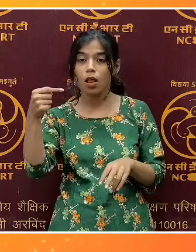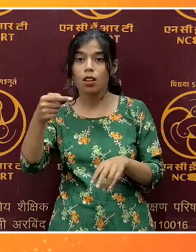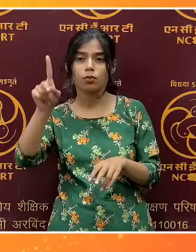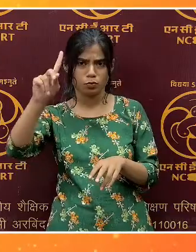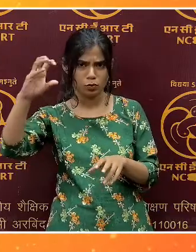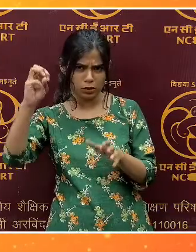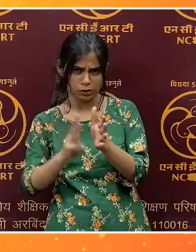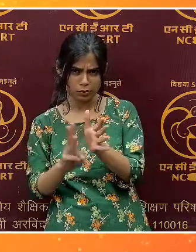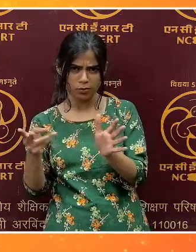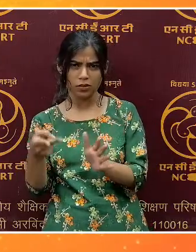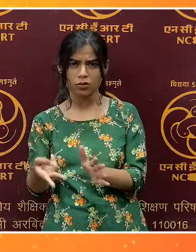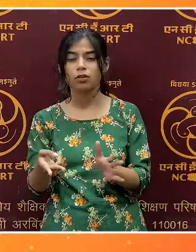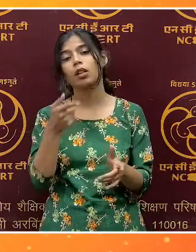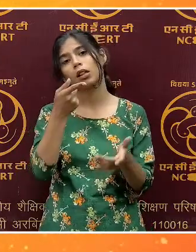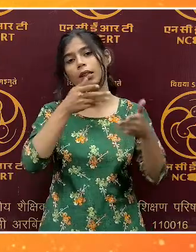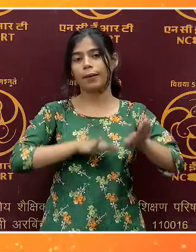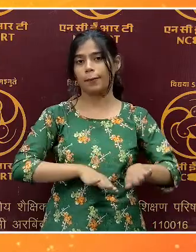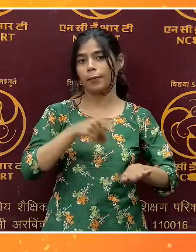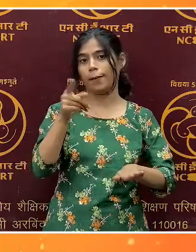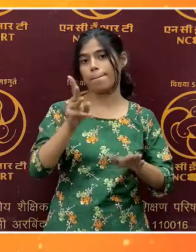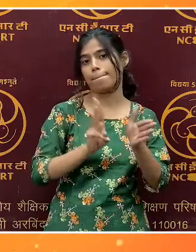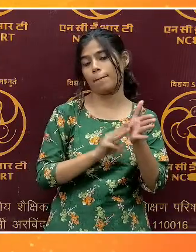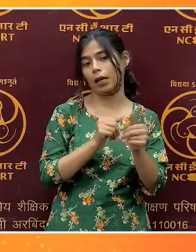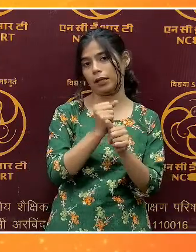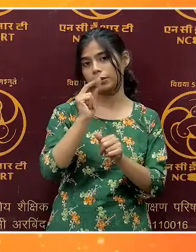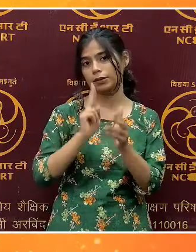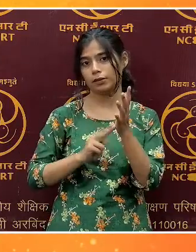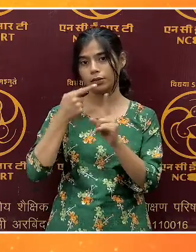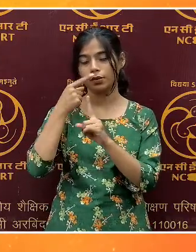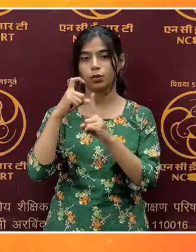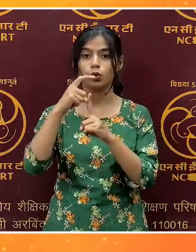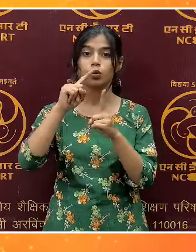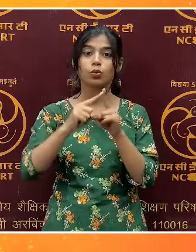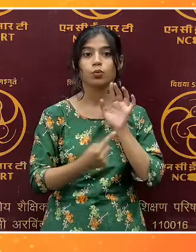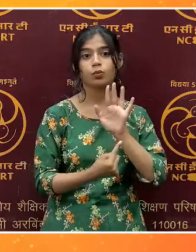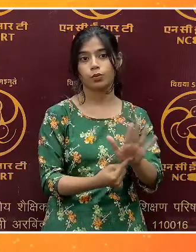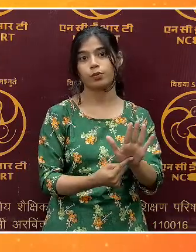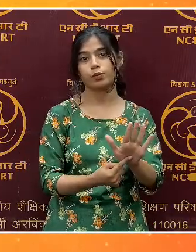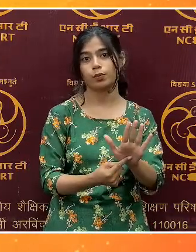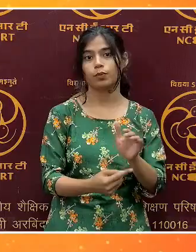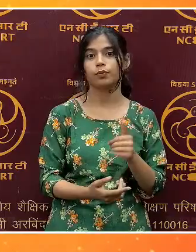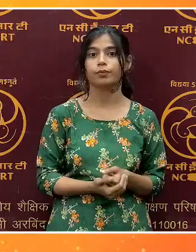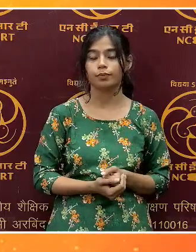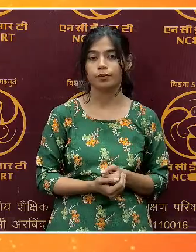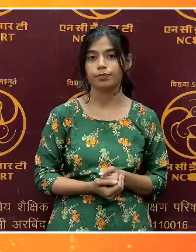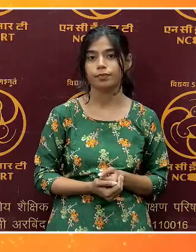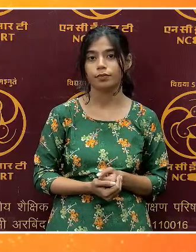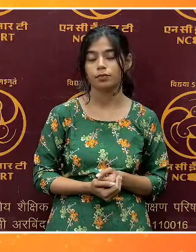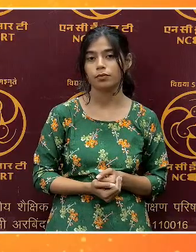centimeter. जी That will depend on the magnitude to be represented.